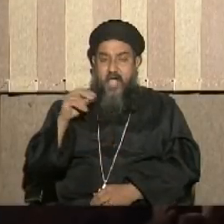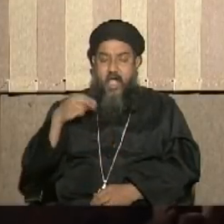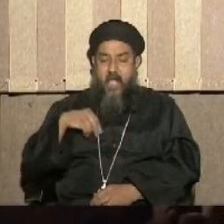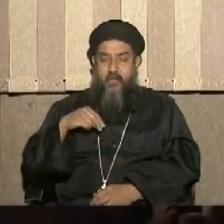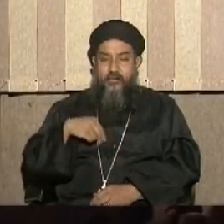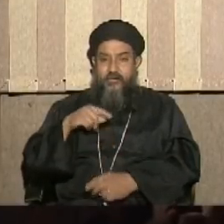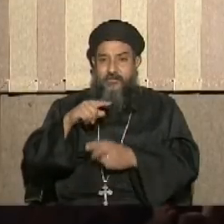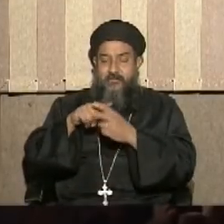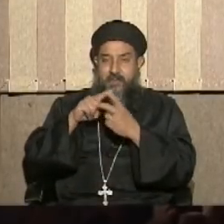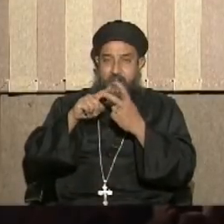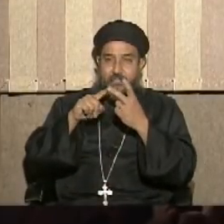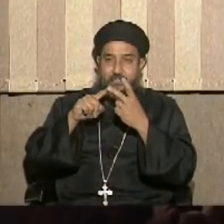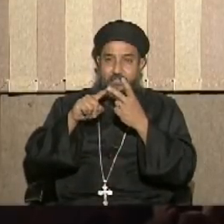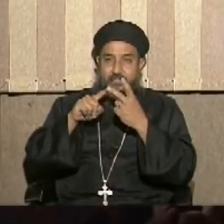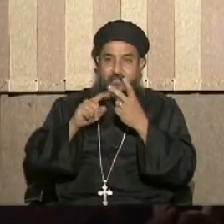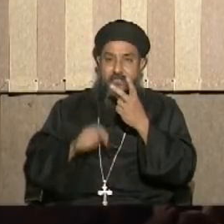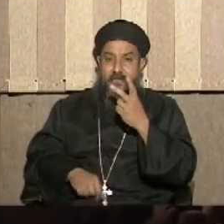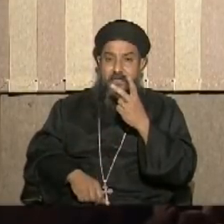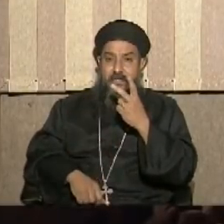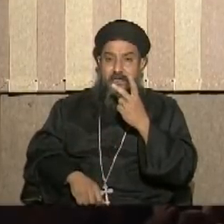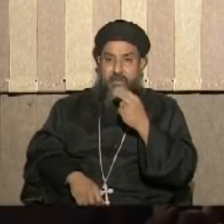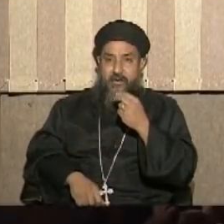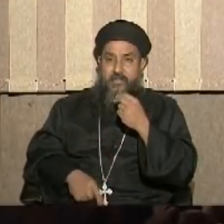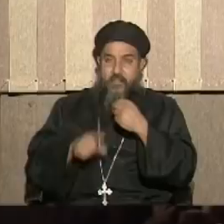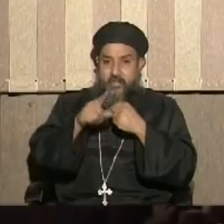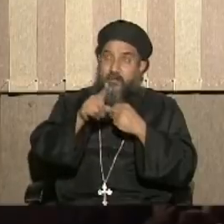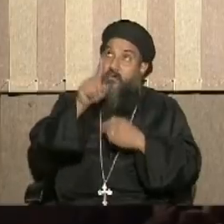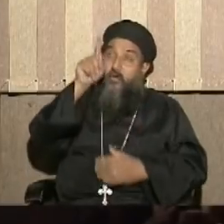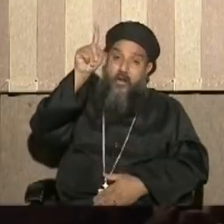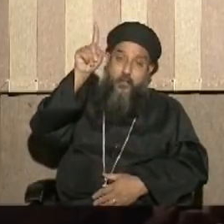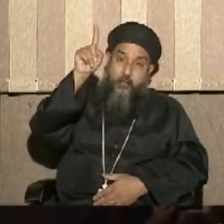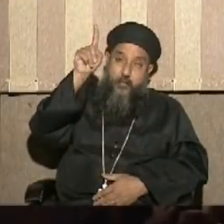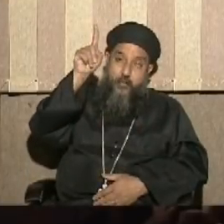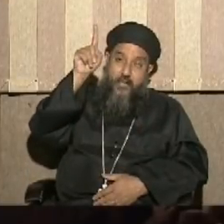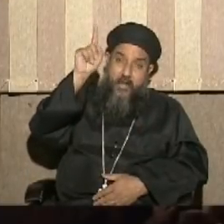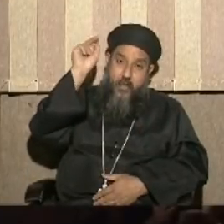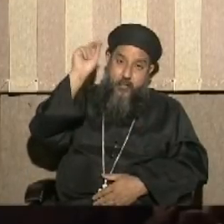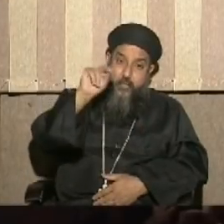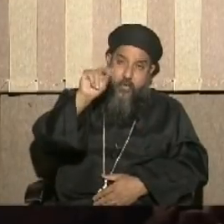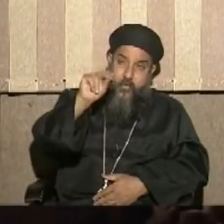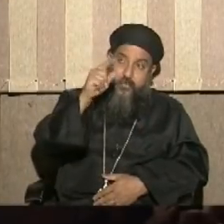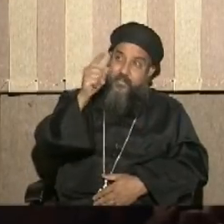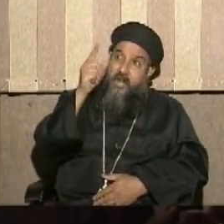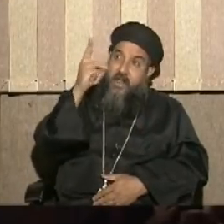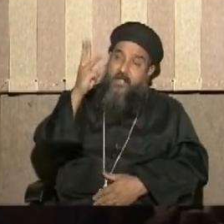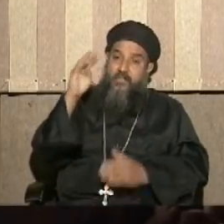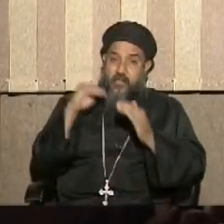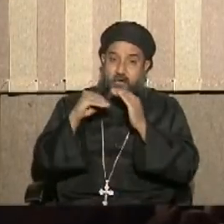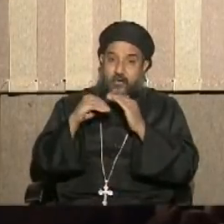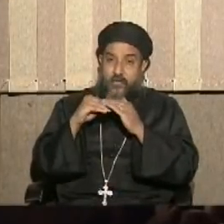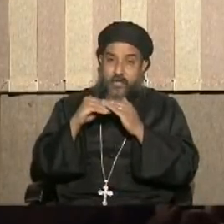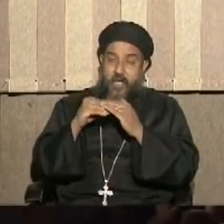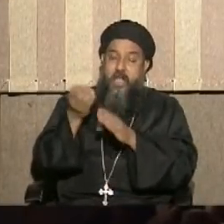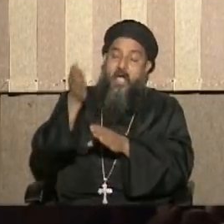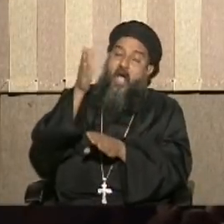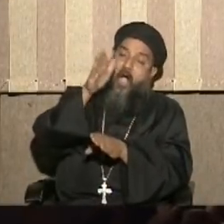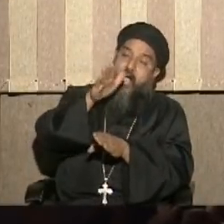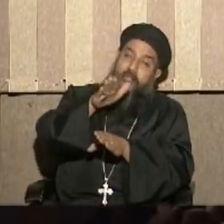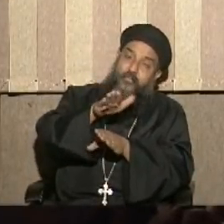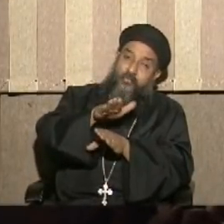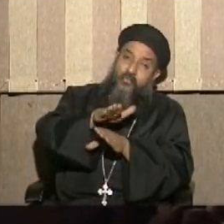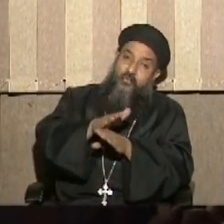جيت من شان اقول لك كمان انه بعد 3 ايام